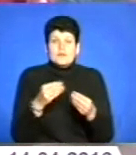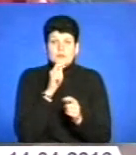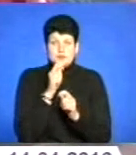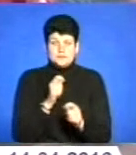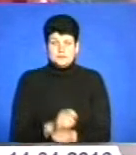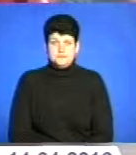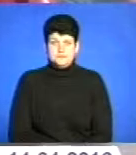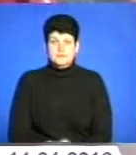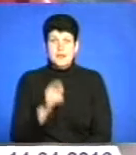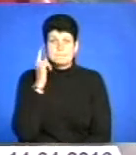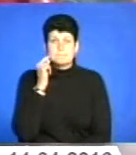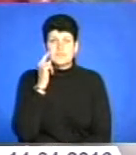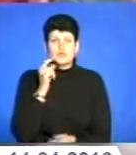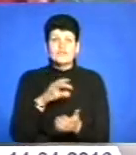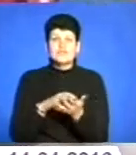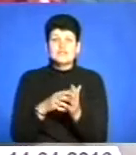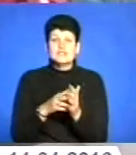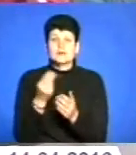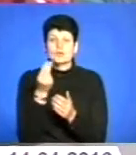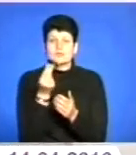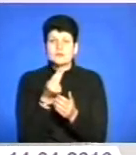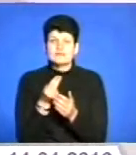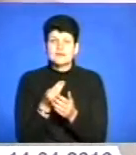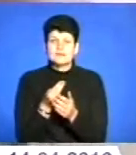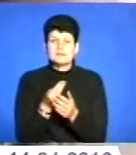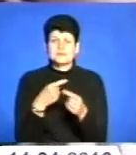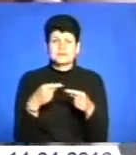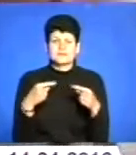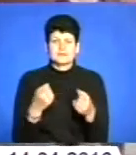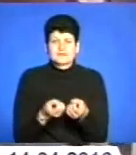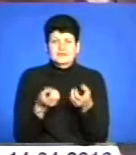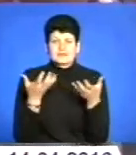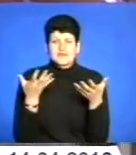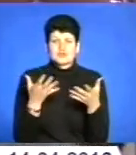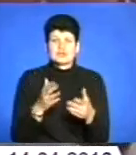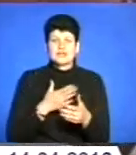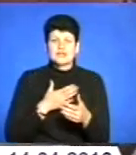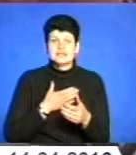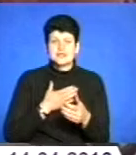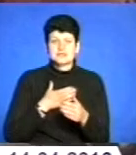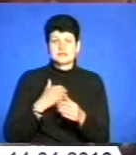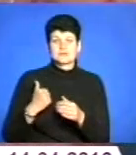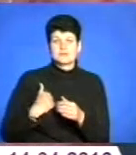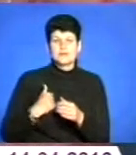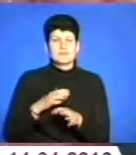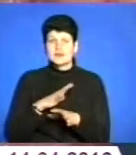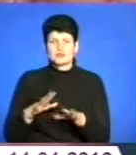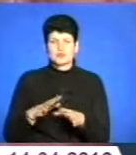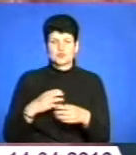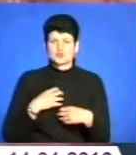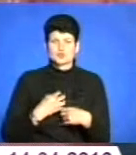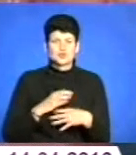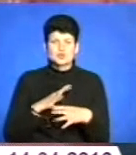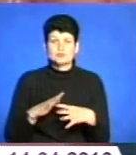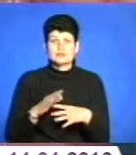подаруночки. Медові тістечка дітвора розмальовувала найяскравішими барвами, аби наші воїни не так сумували за своїми рідними. А от